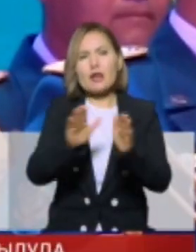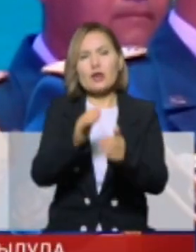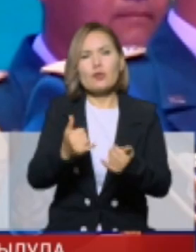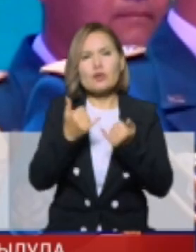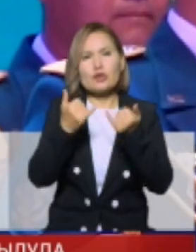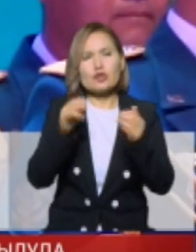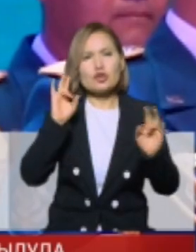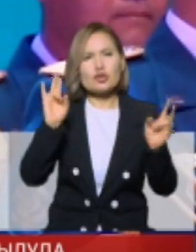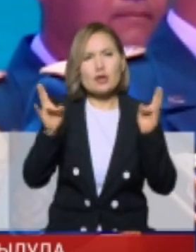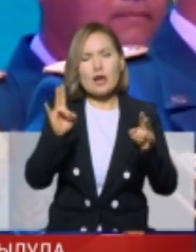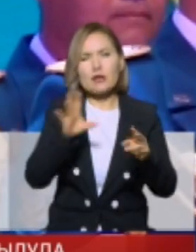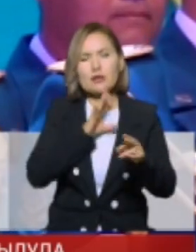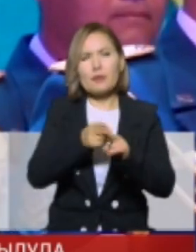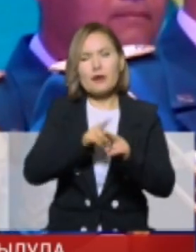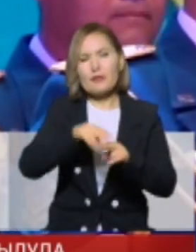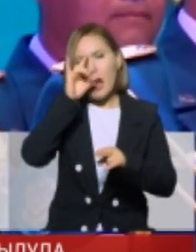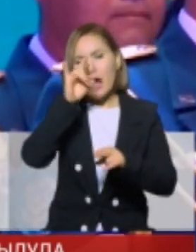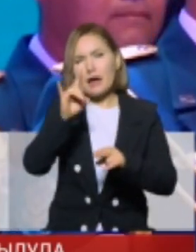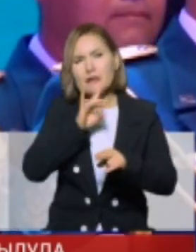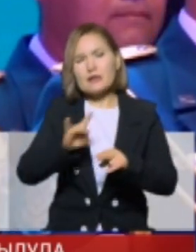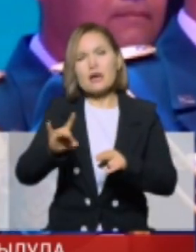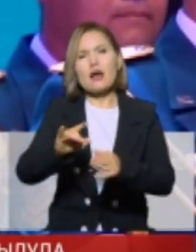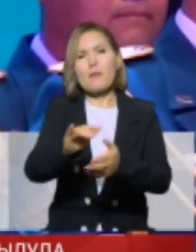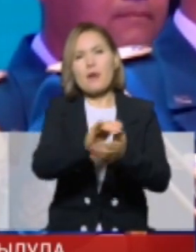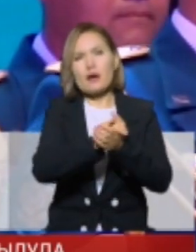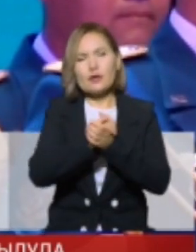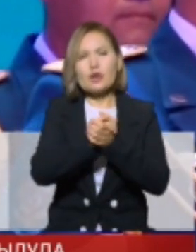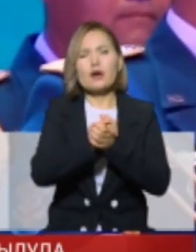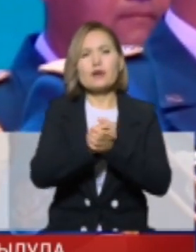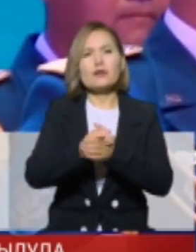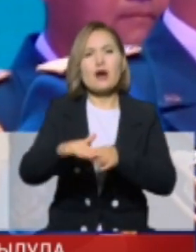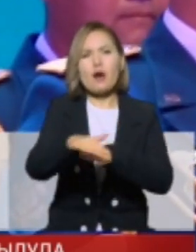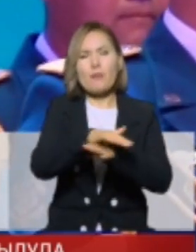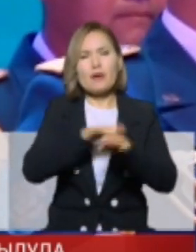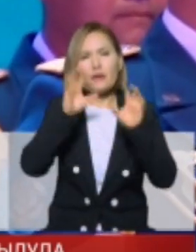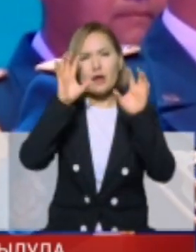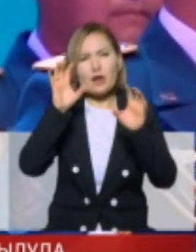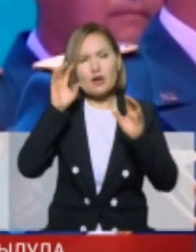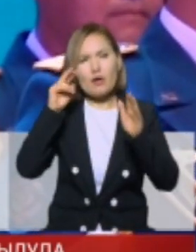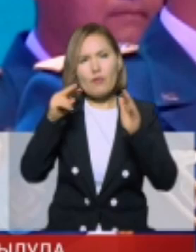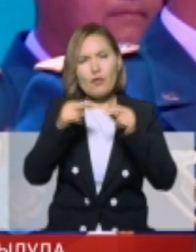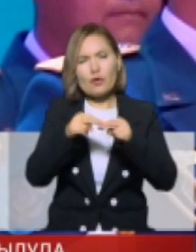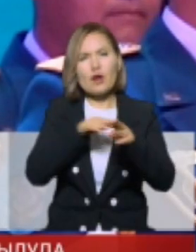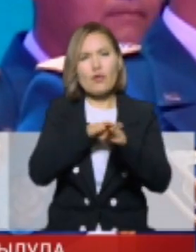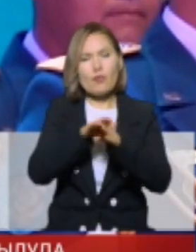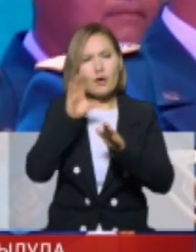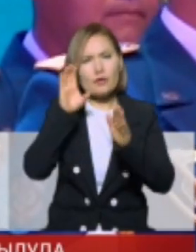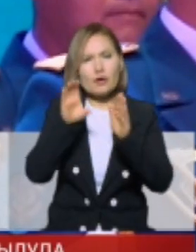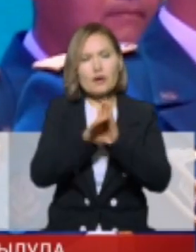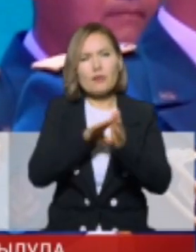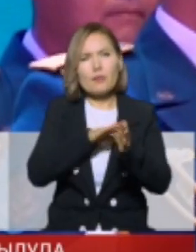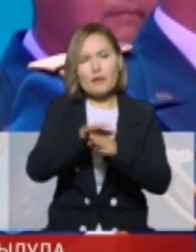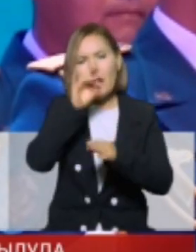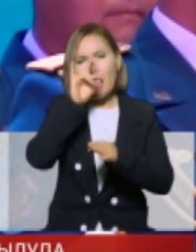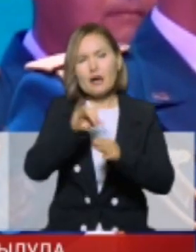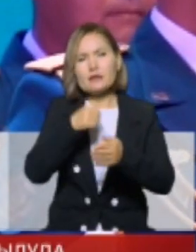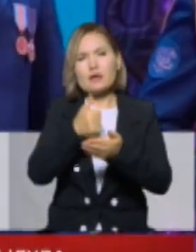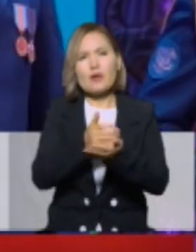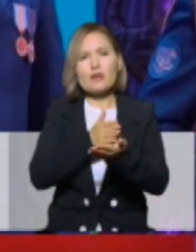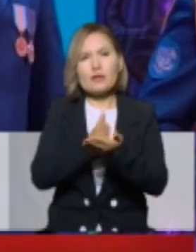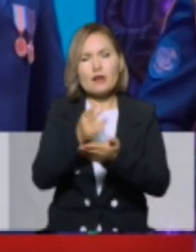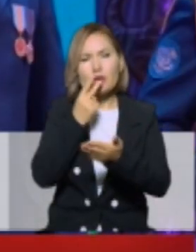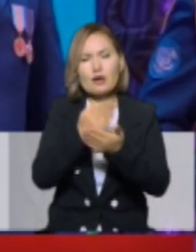билігі, теңдік, бірлік, заң үстемдігі сияқты құндылықтар еліміздің болашақ дамуының бағыттарын нақтылап